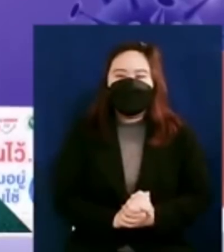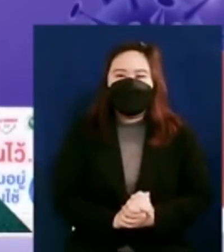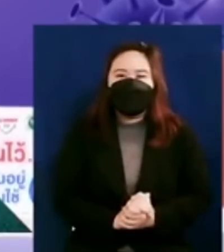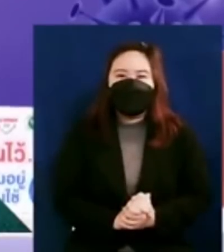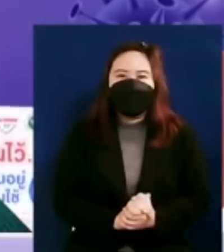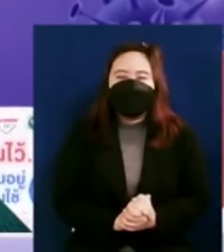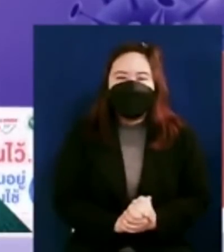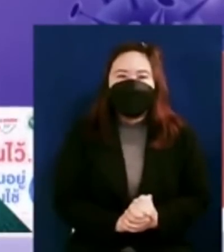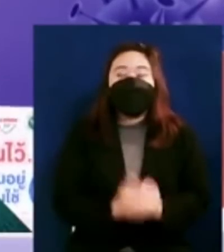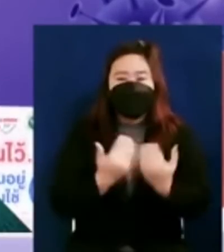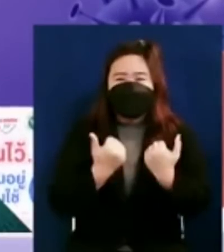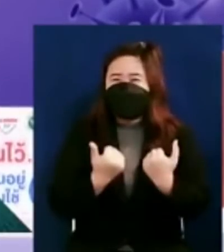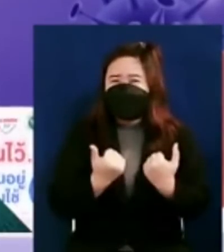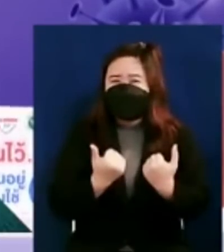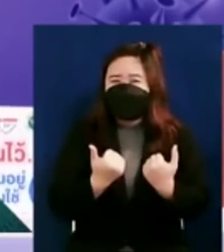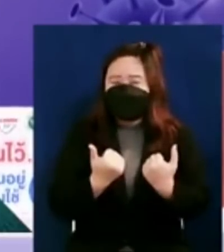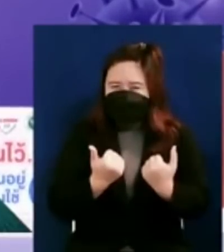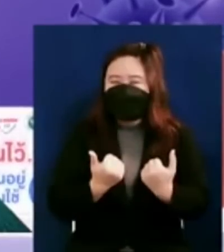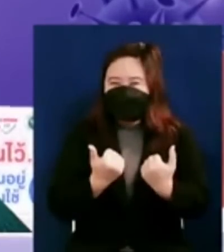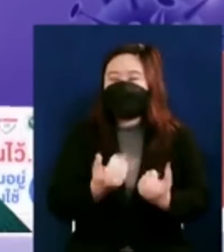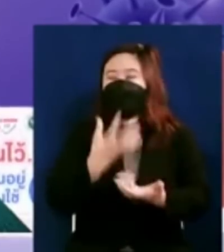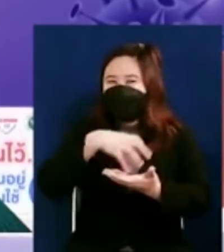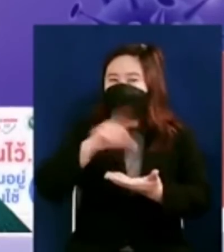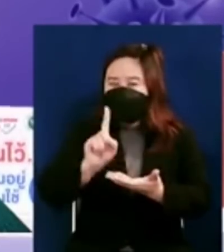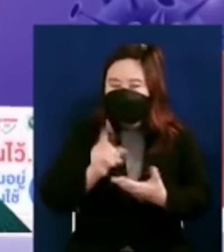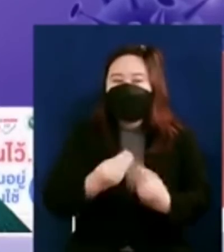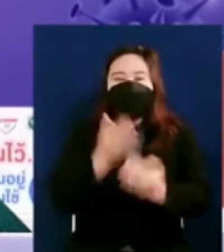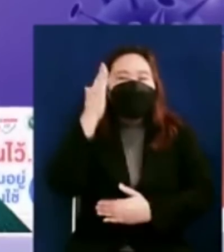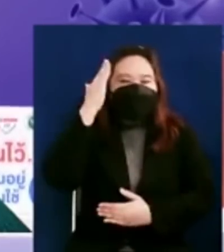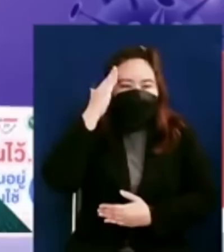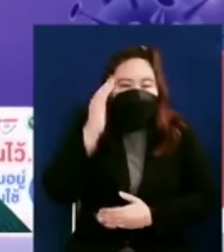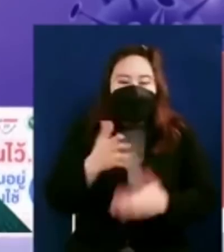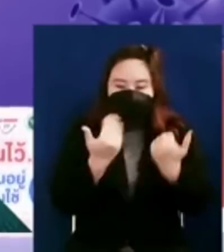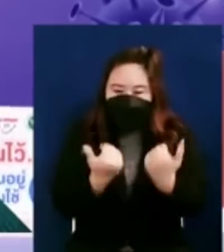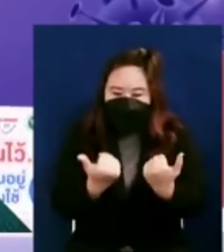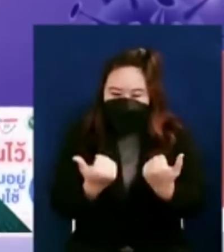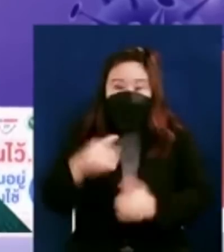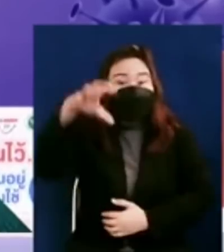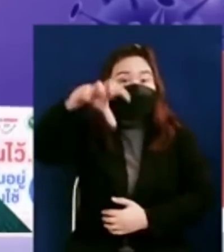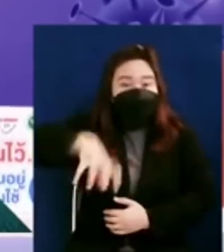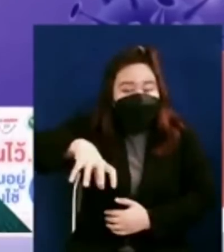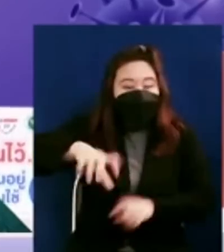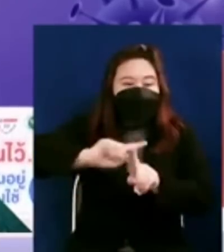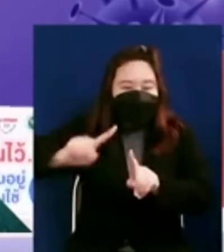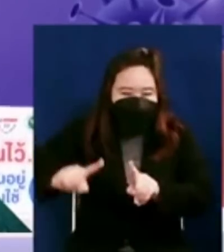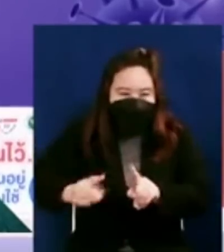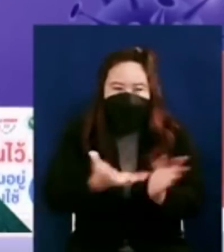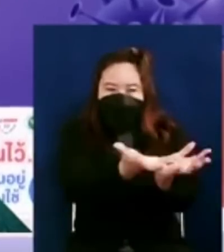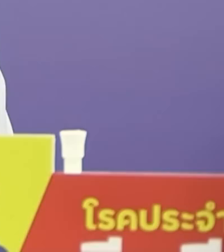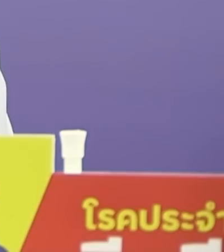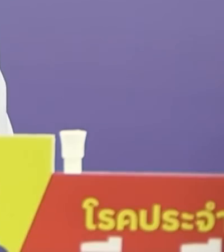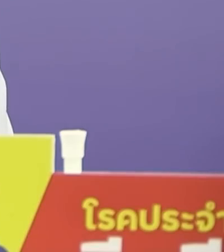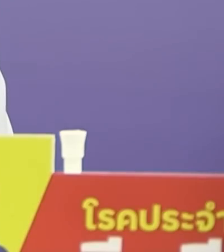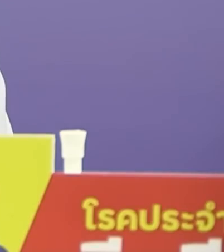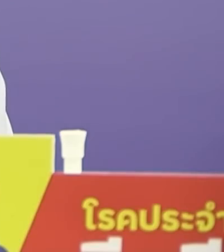นะครับแล้วก็ นายแพทย์ธงชัยกีรติหัตถยากรรองปลัดกระทรวงสาธารณสุขนะคะได้ระบุถึงสถานการณ์โควิด-19 และ